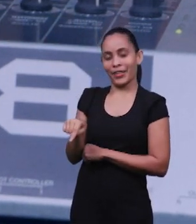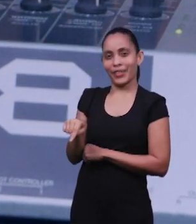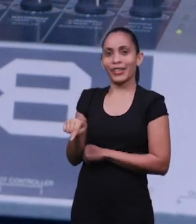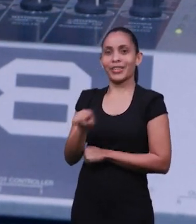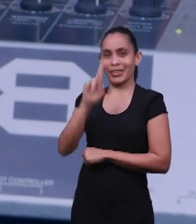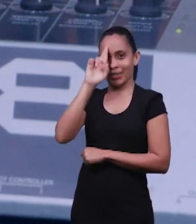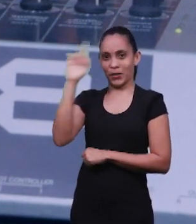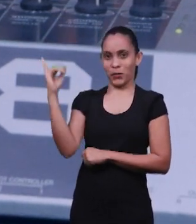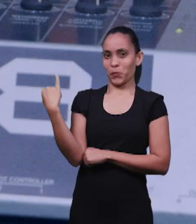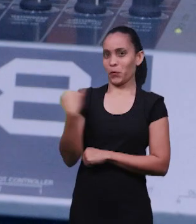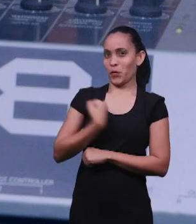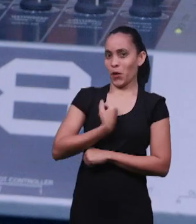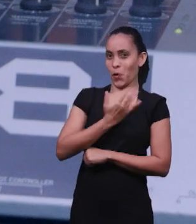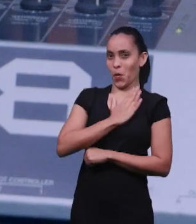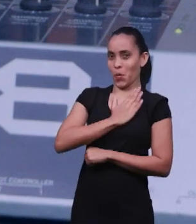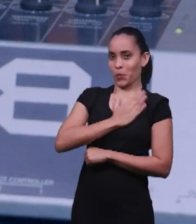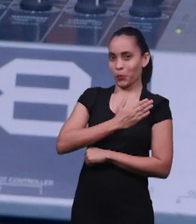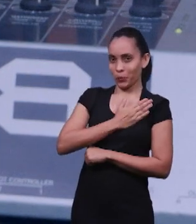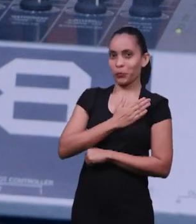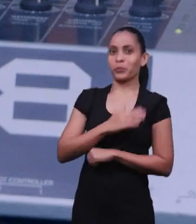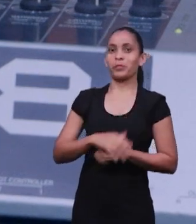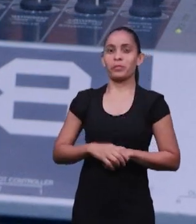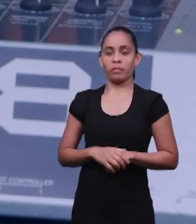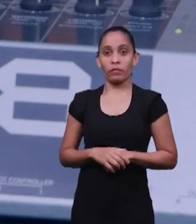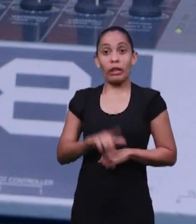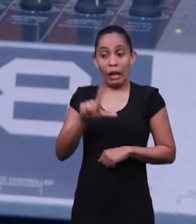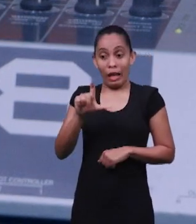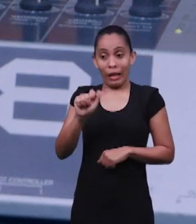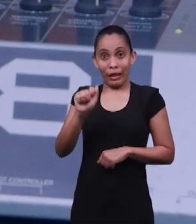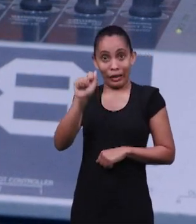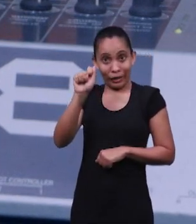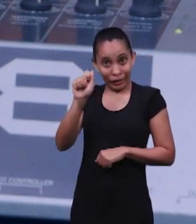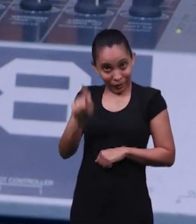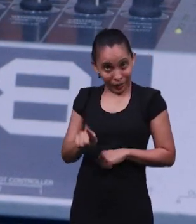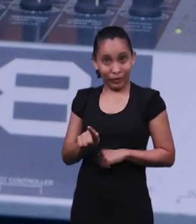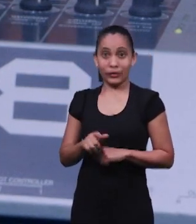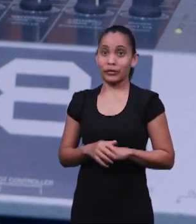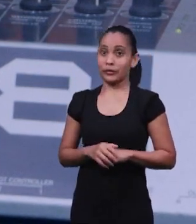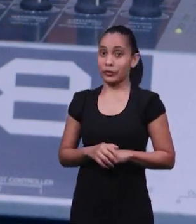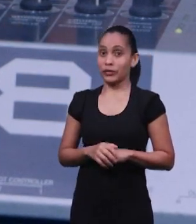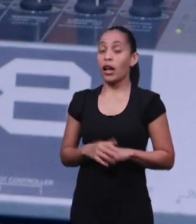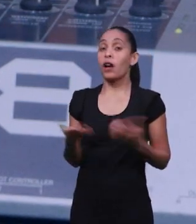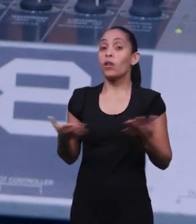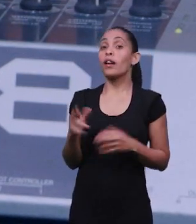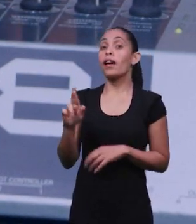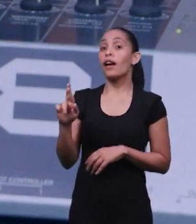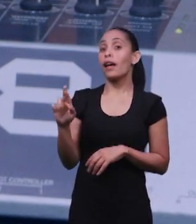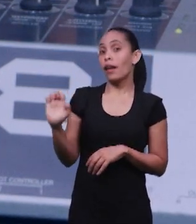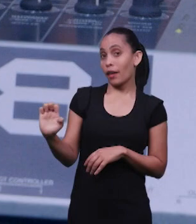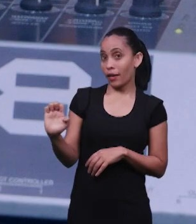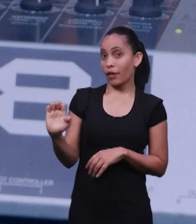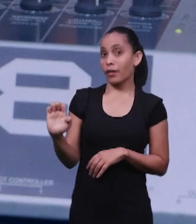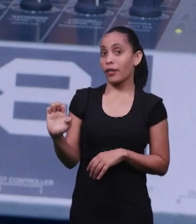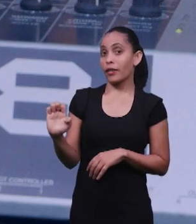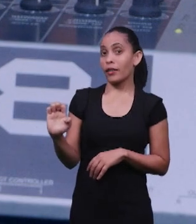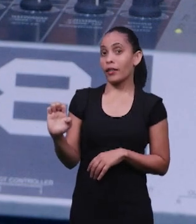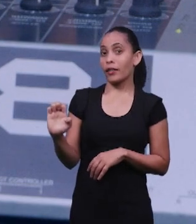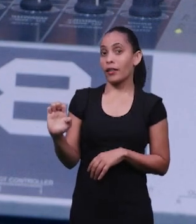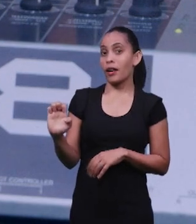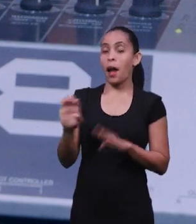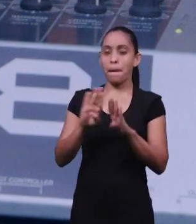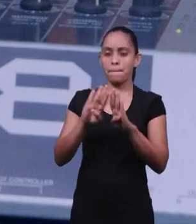Deus falou comigo. La. Porta do céu. Et